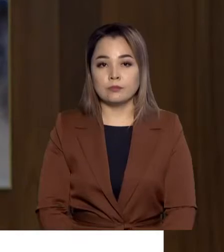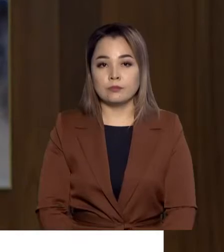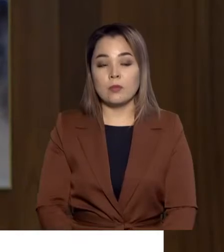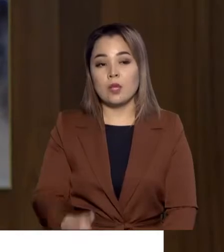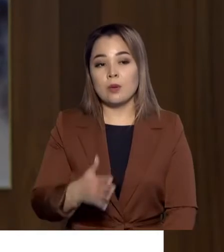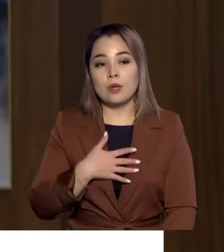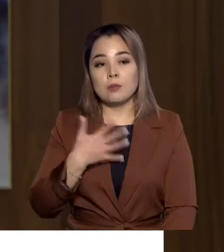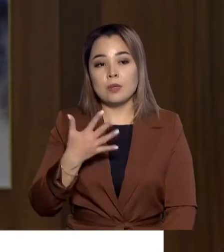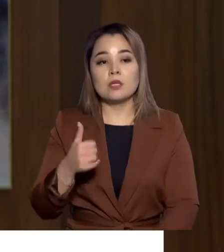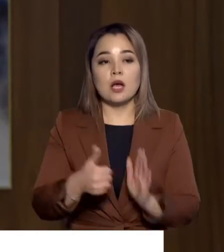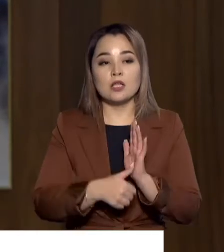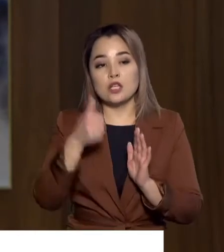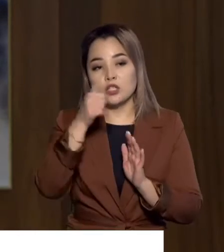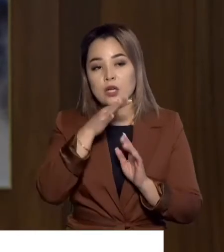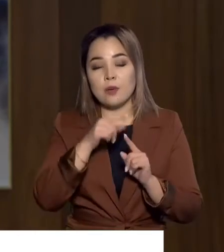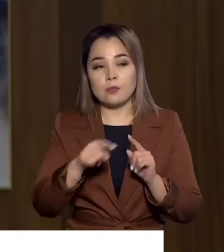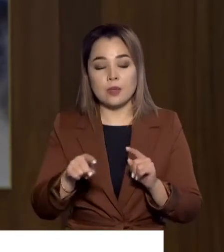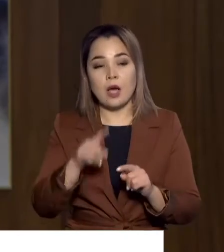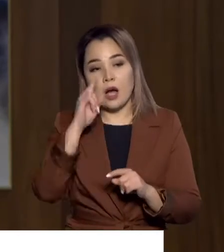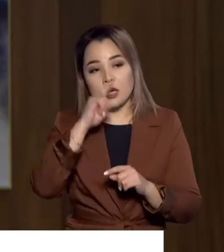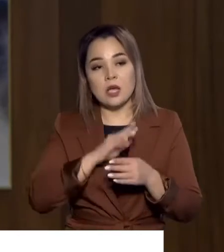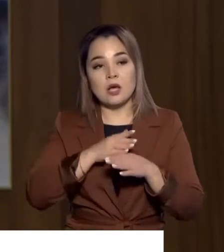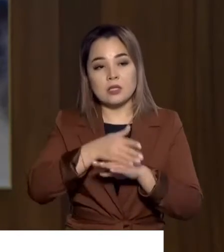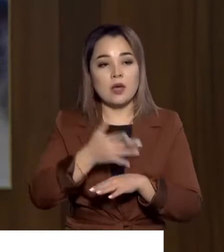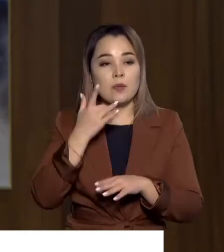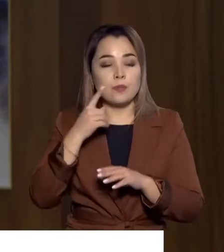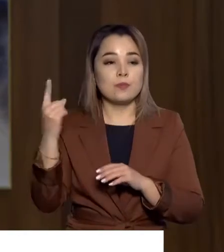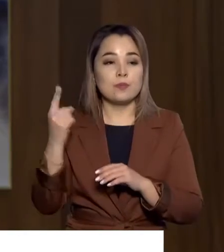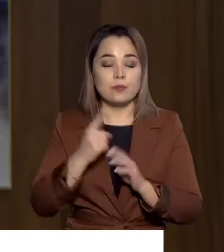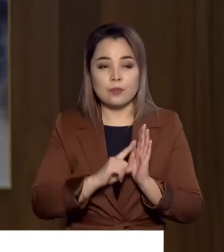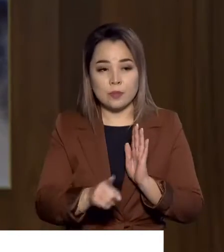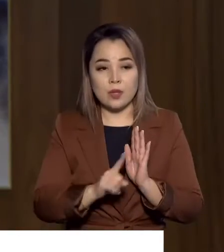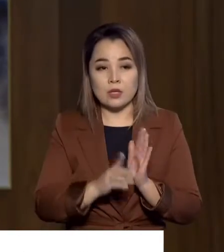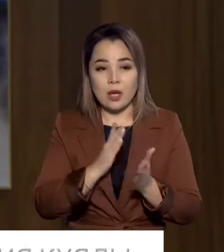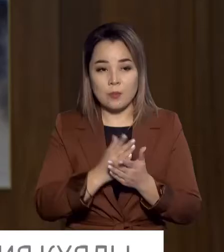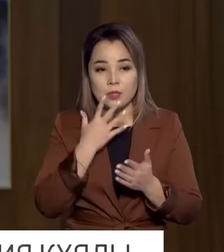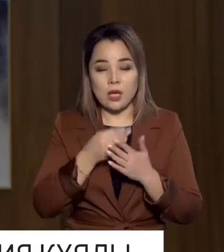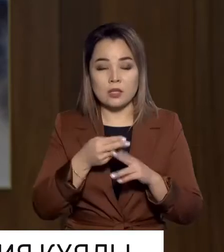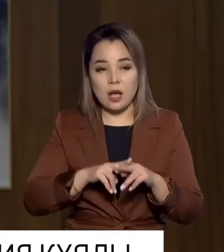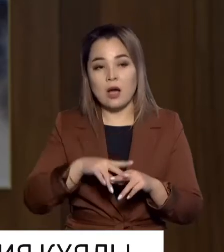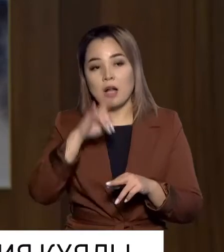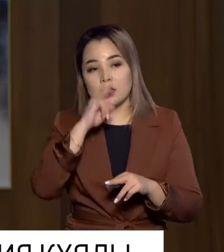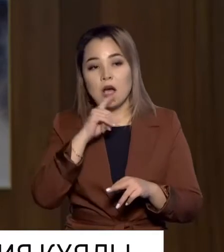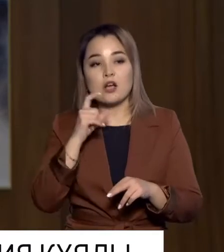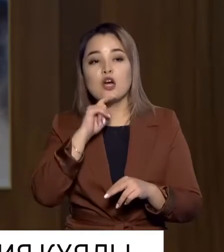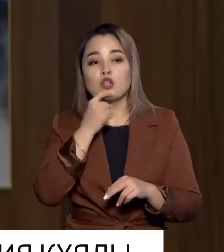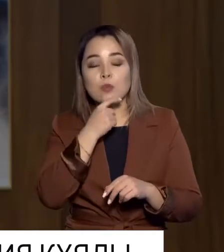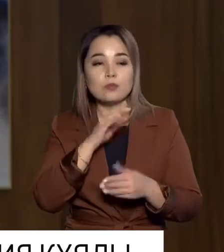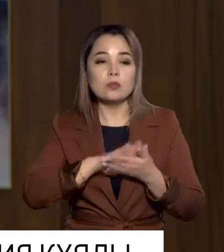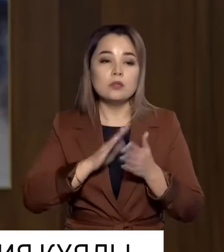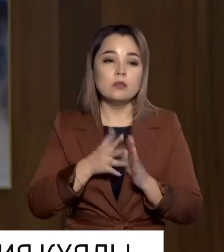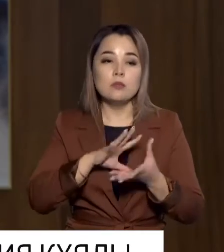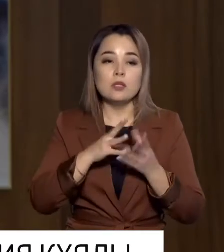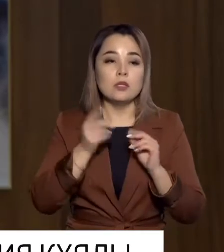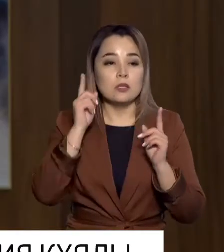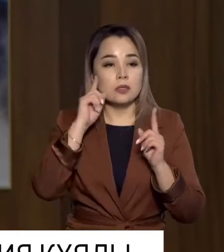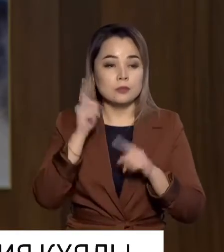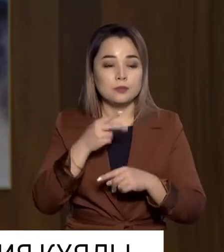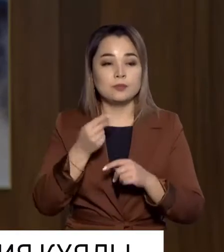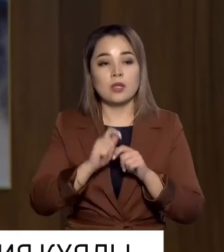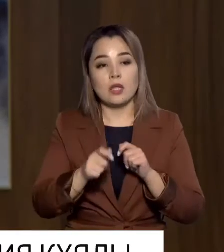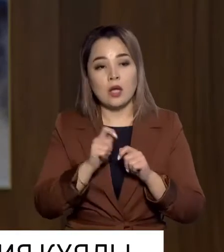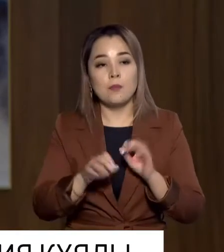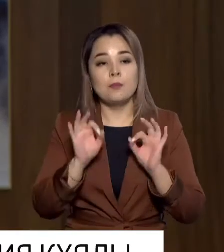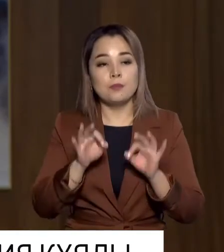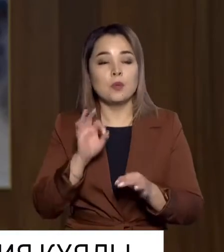Мен 5-6 жылдан бері Қазақстанға іссапармен жиі келіп жүрмін. Яғни Қазақстандағы экономикалық ахуалды жақсы білемін. Қазір инвестиция салуға